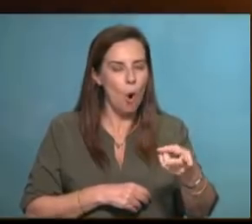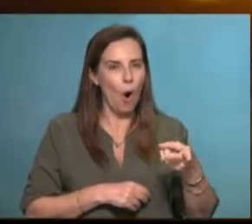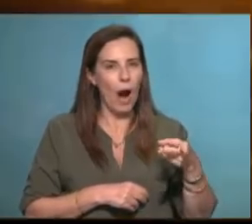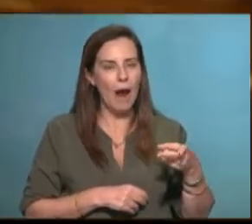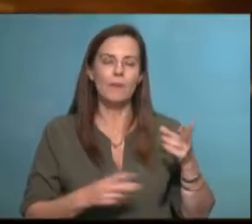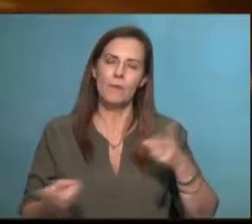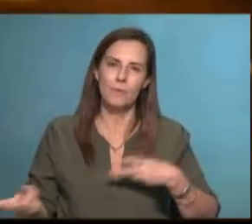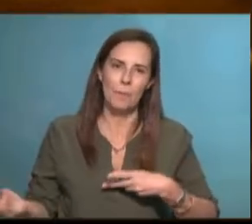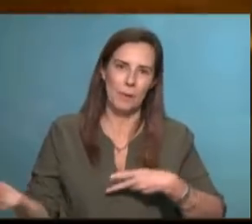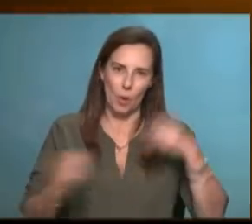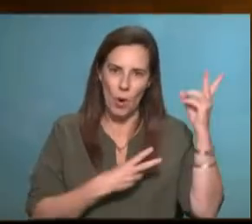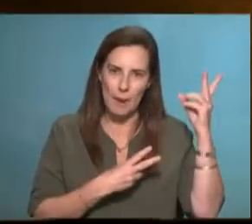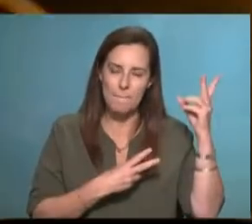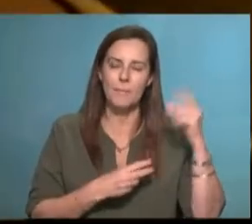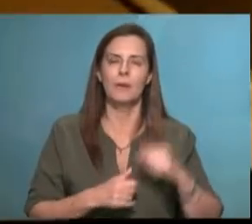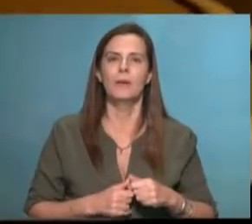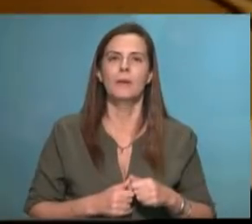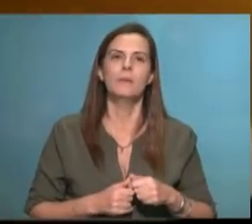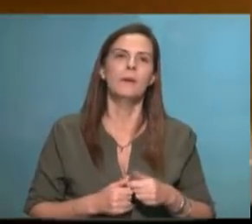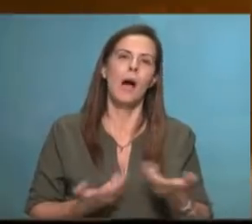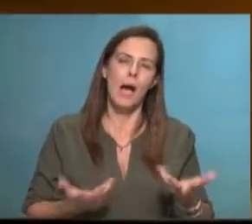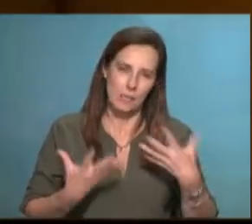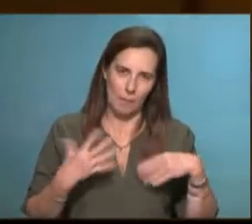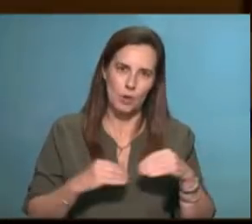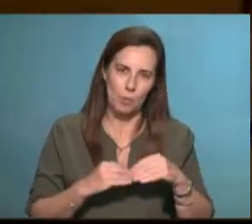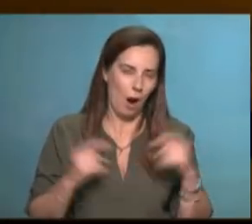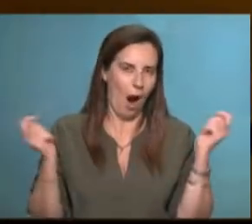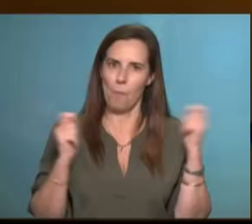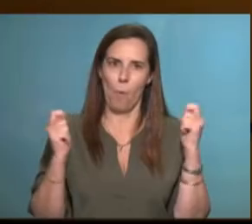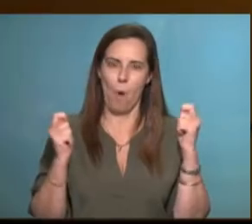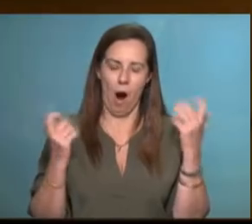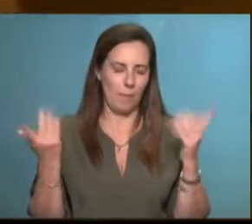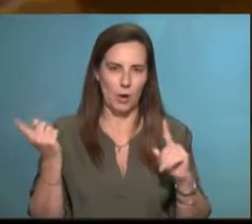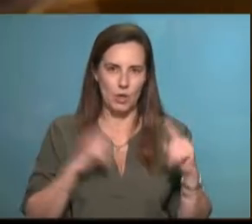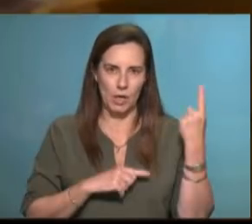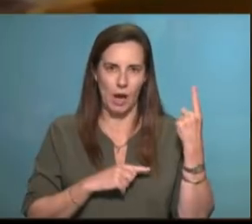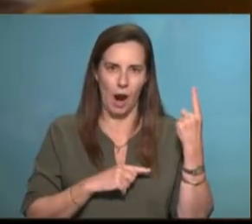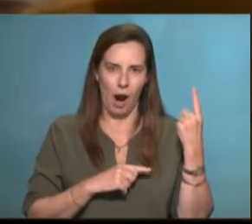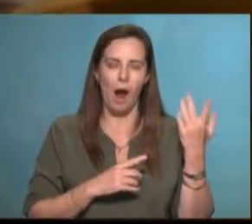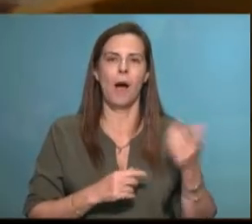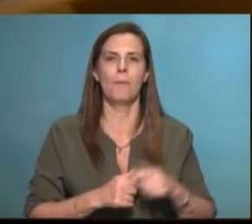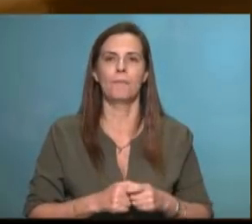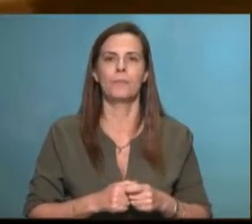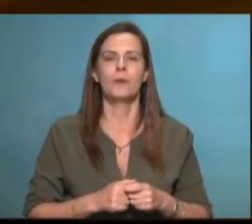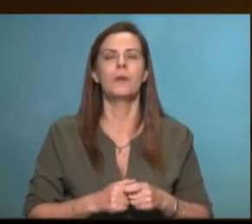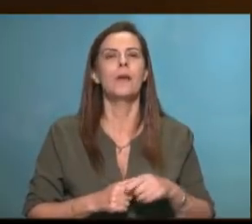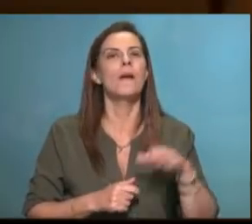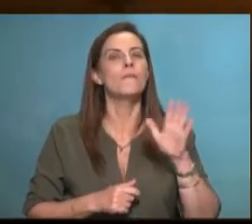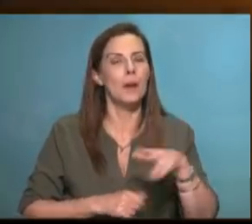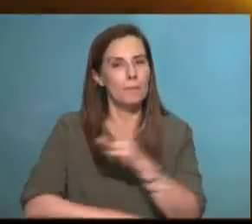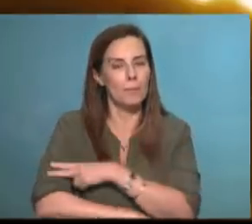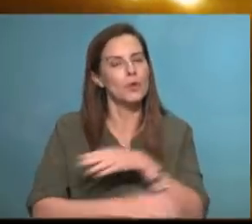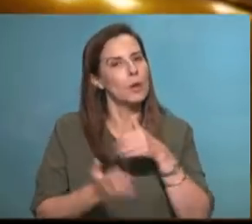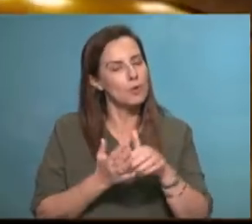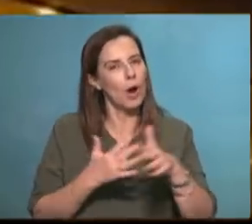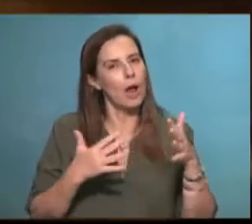אותו לבית החולים. מטבע הדברים המשפחה המומה מהאירוע הזה שעובר עליה בשעות האחרונות, ובמקביל במשטרה ימשיכו